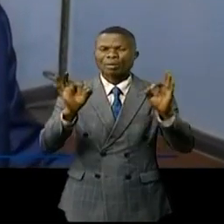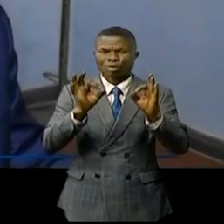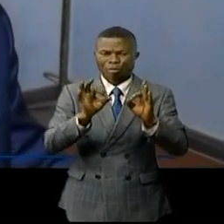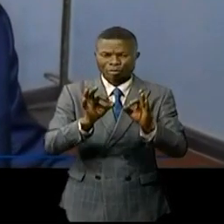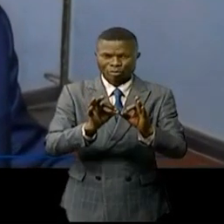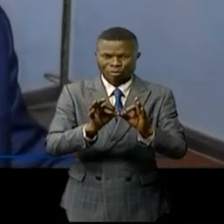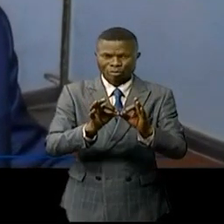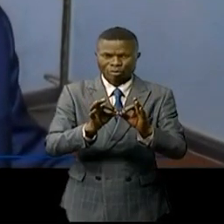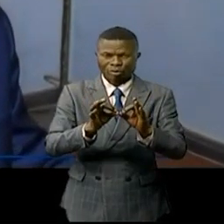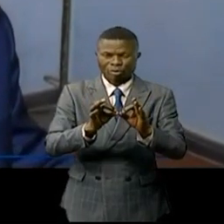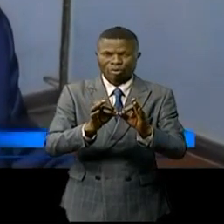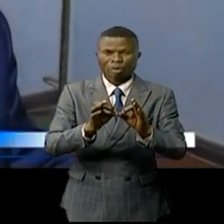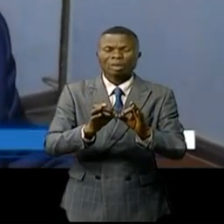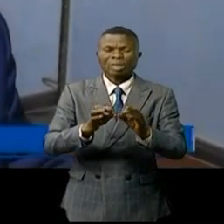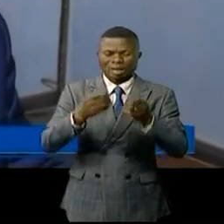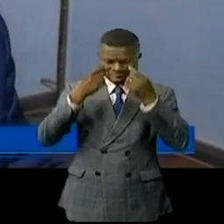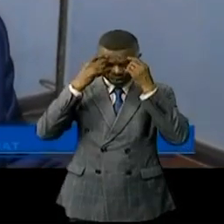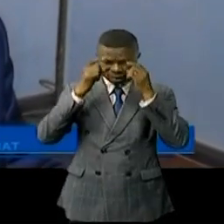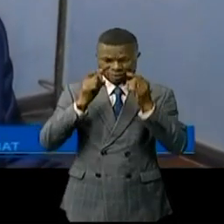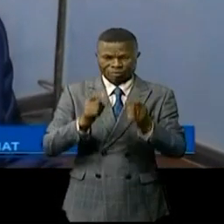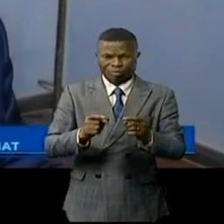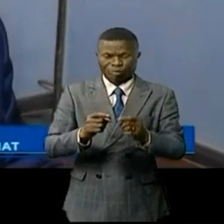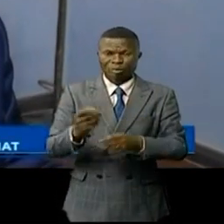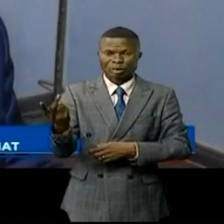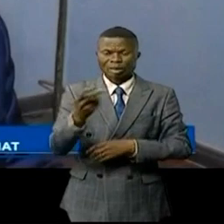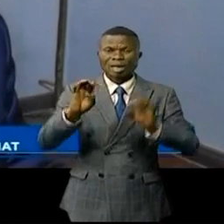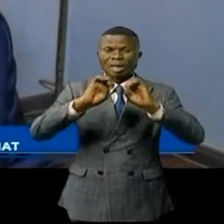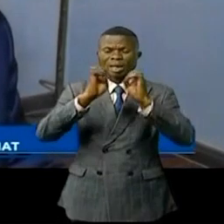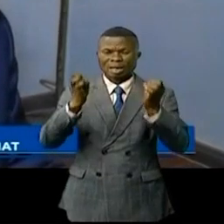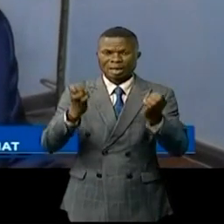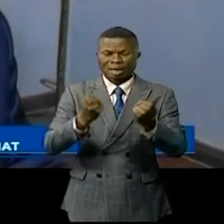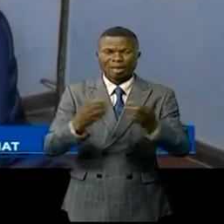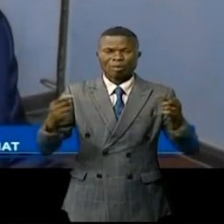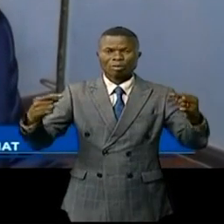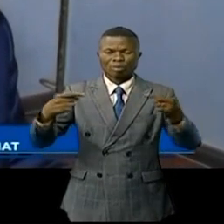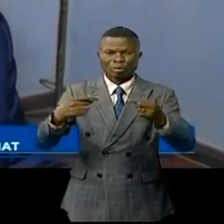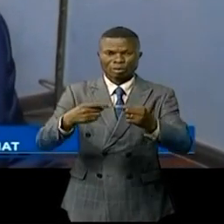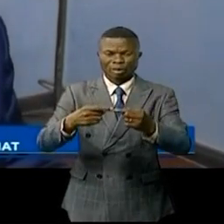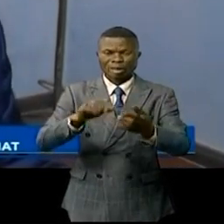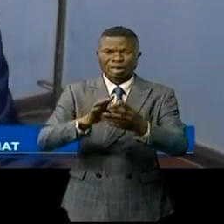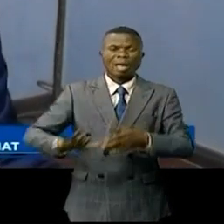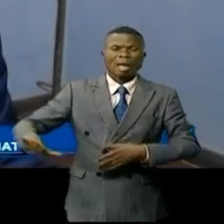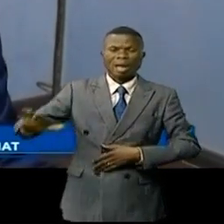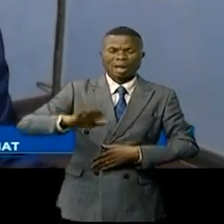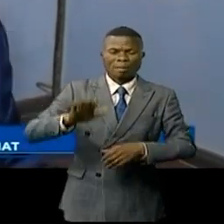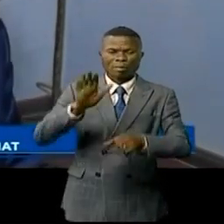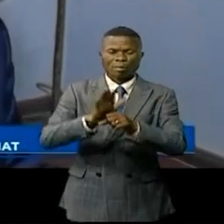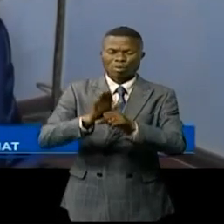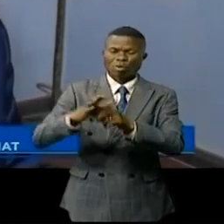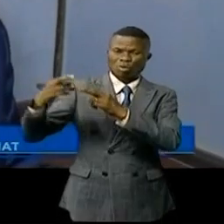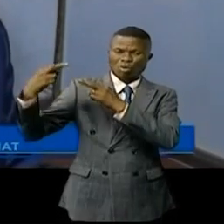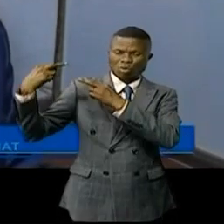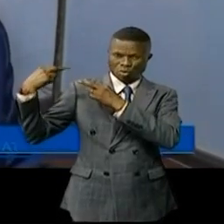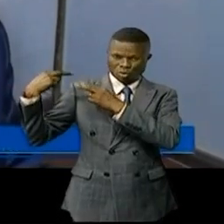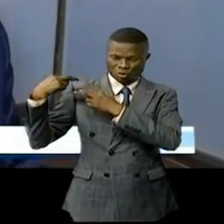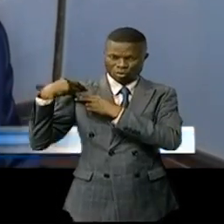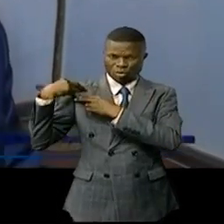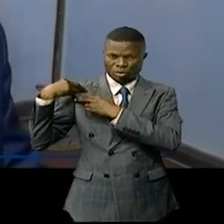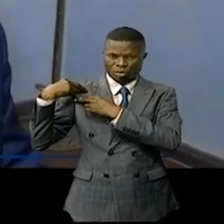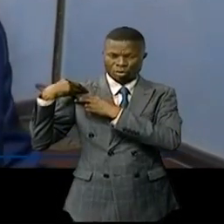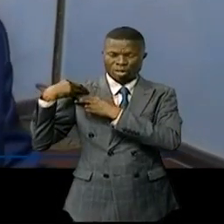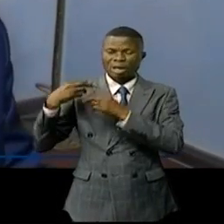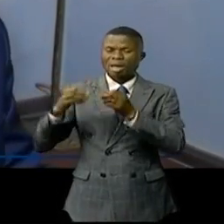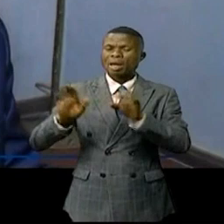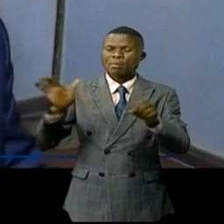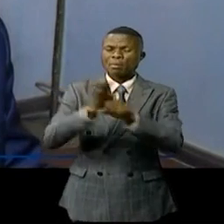prône la Belgique comme devise qui font d'elle un État respectable et